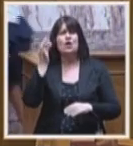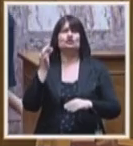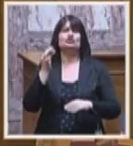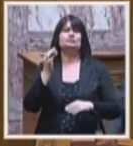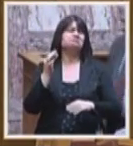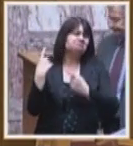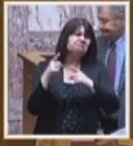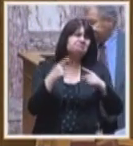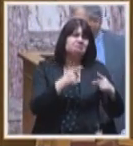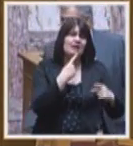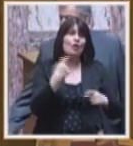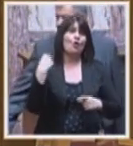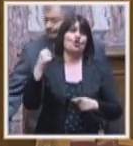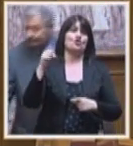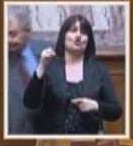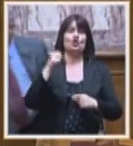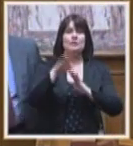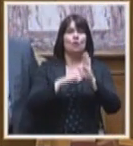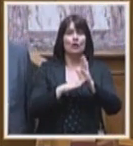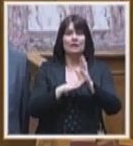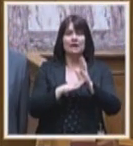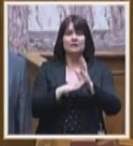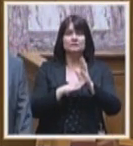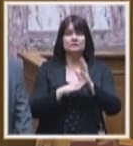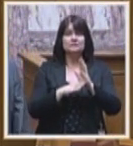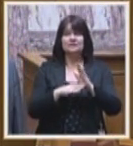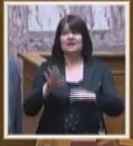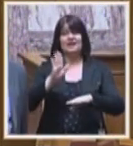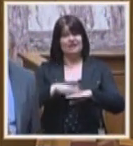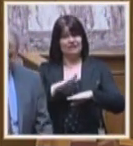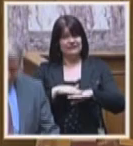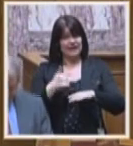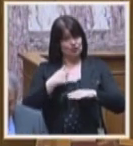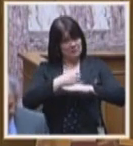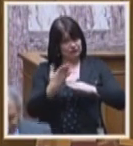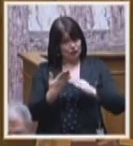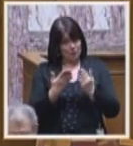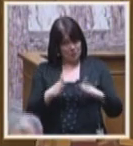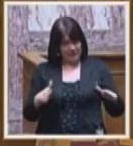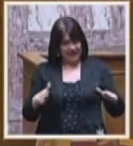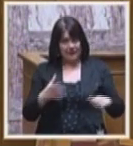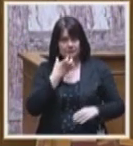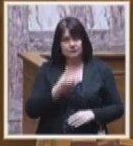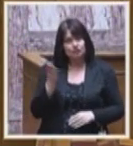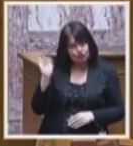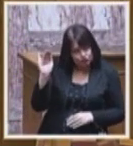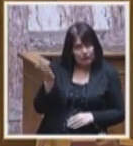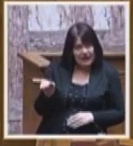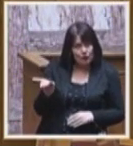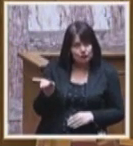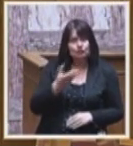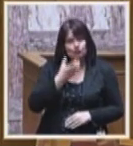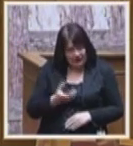Σαρκοζή απορρίπτουν το πρόγραμμα, το κάνουν λόγω προπαγάνδας Πασόκ. Μα είσαστε σοβαρός, κύριε Σαμαρά.